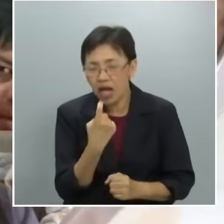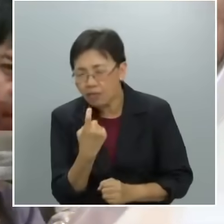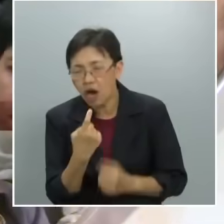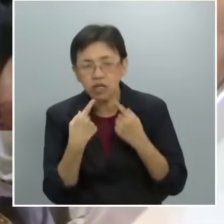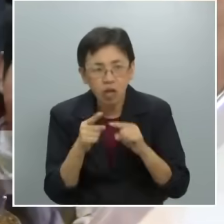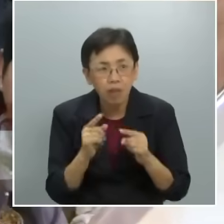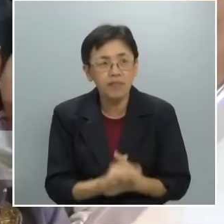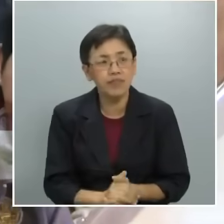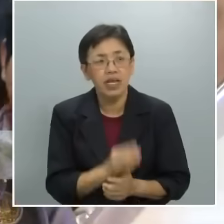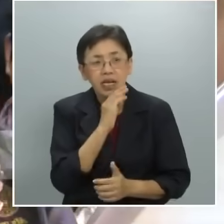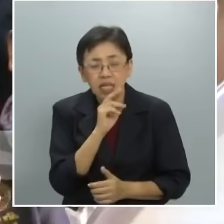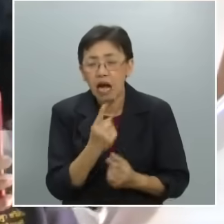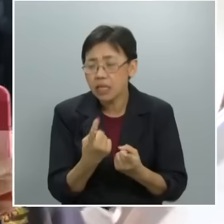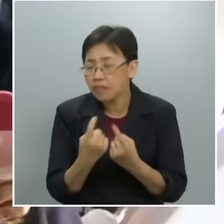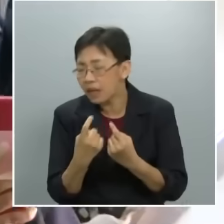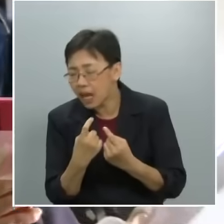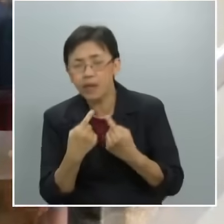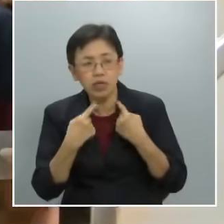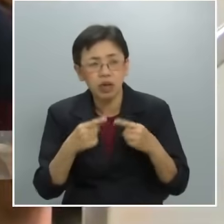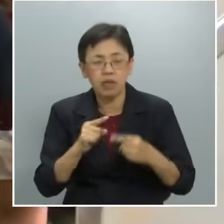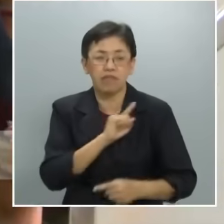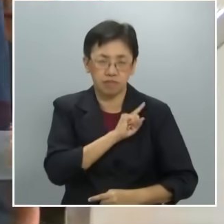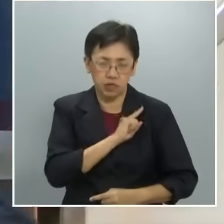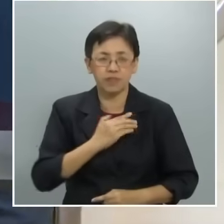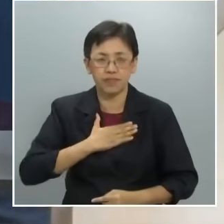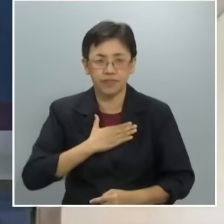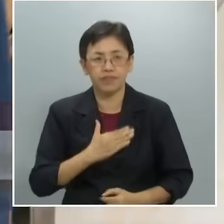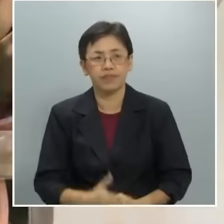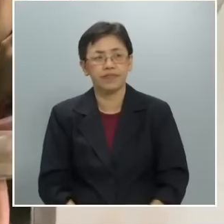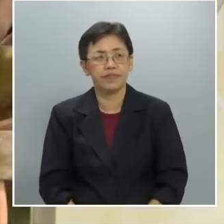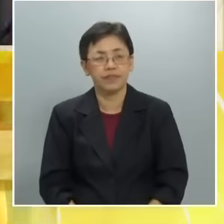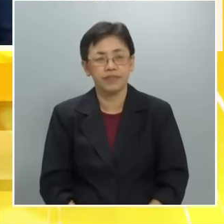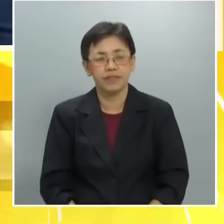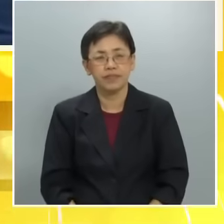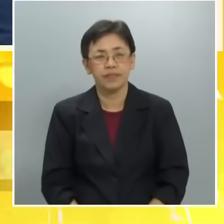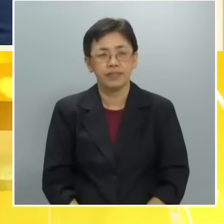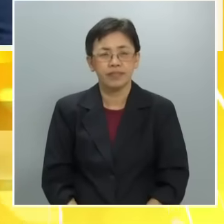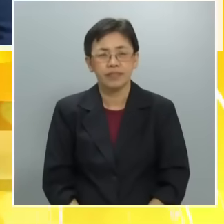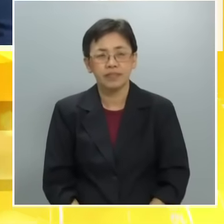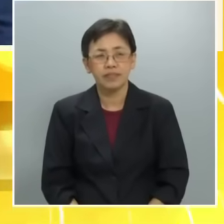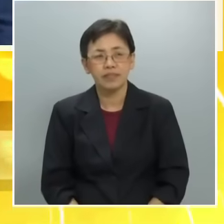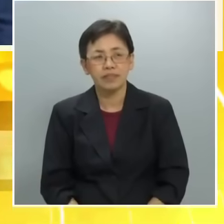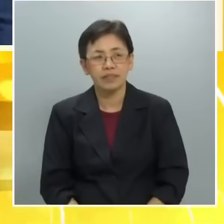กท่านที่มีอยู่เท่านั้นเอง แน่นอนก็ต้องยอมรับนะว่ายังไม่เห็นคุณเศรษฐาหยุดเลยนะ